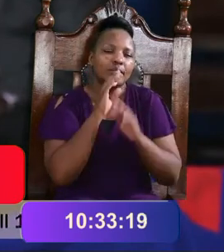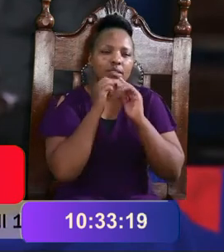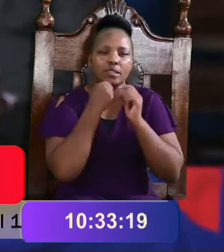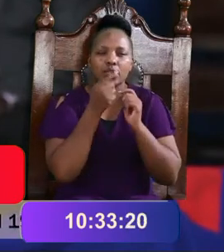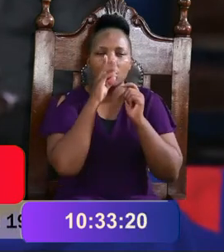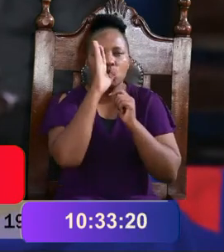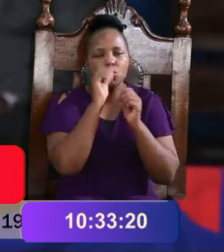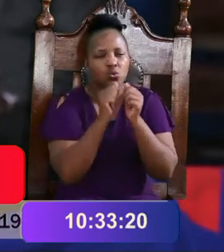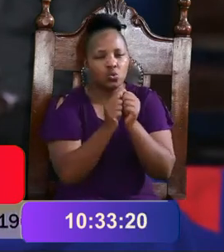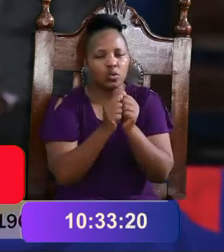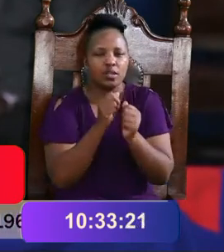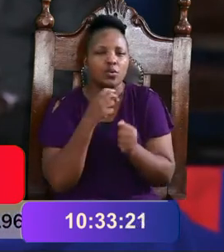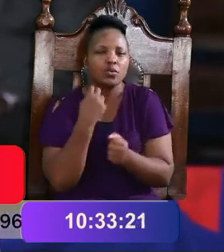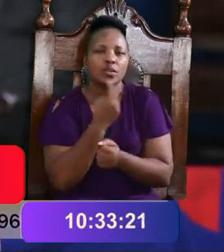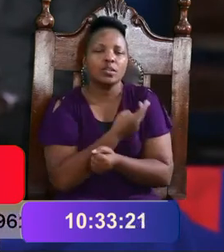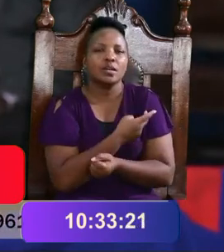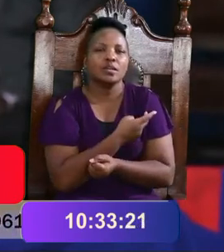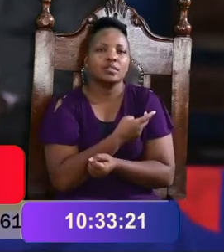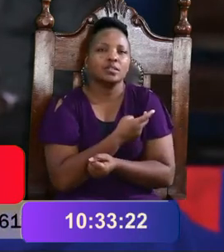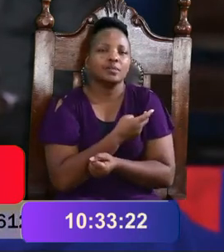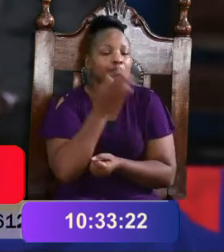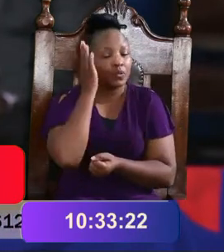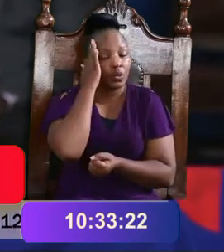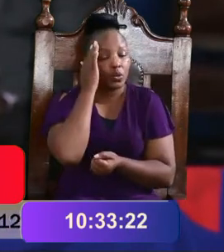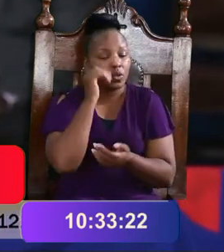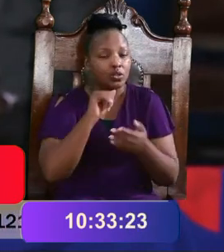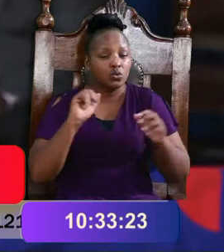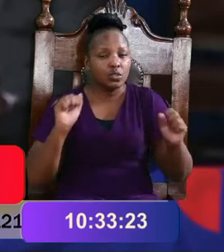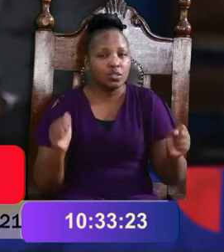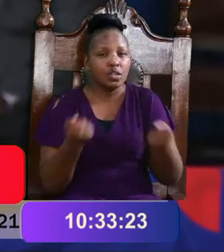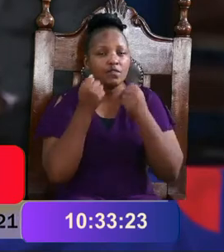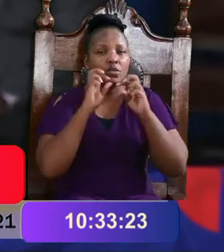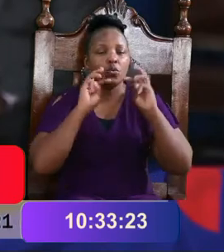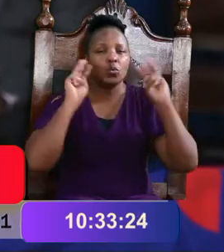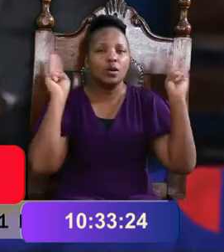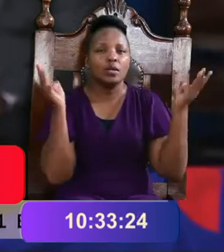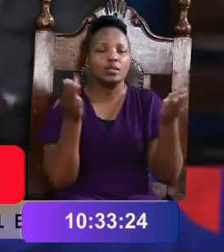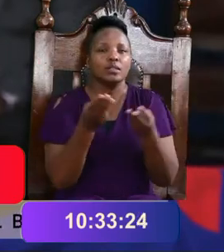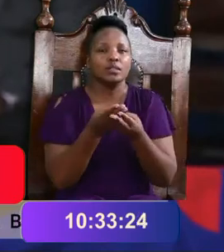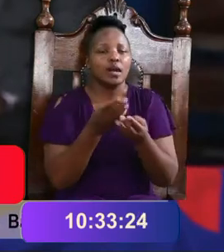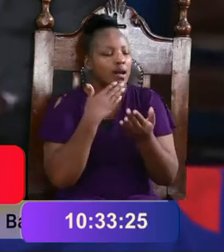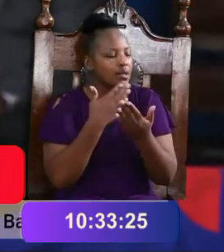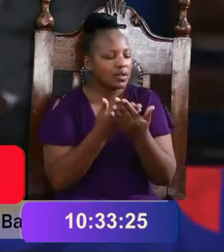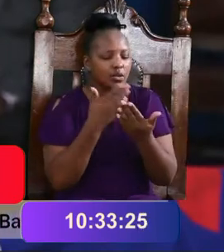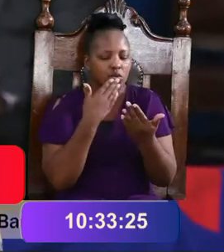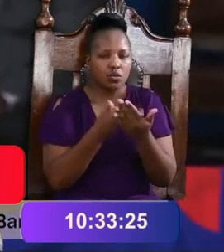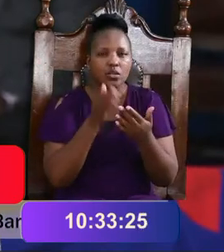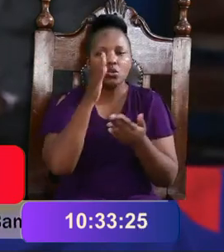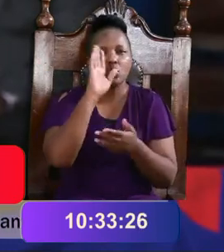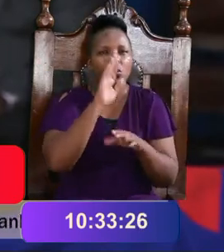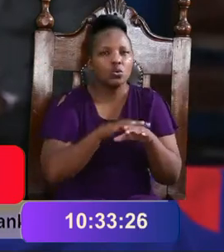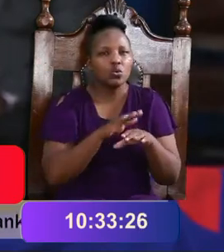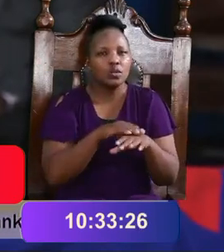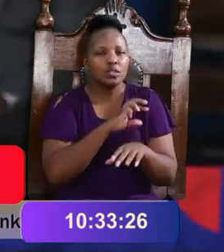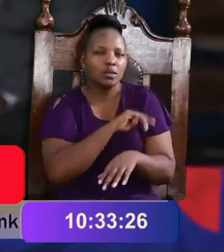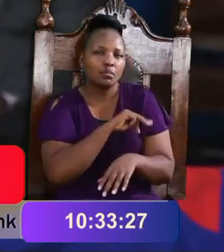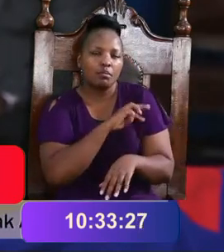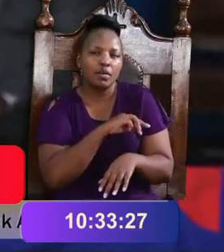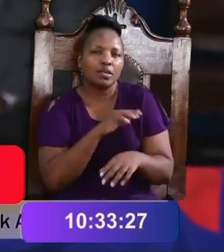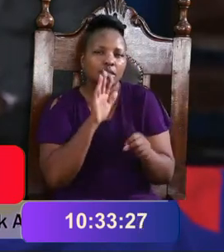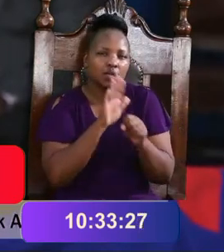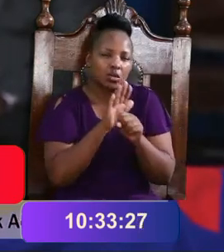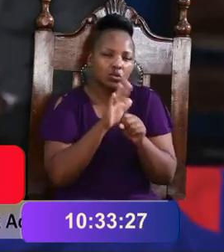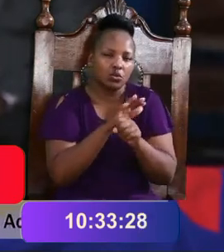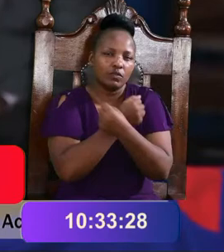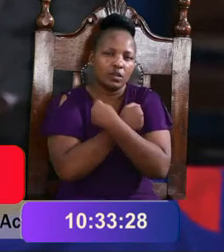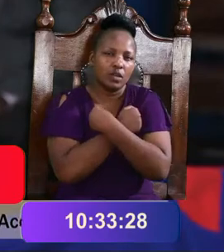uko pamoja nasi, na tunajua kwamba ulikuja kuokoa duniani mfalme. Na asanti Bwana kwa wema na fadhili zako zenye upendo